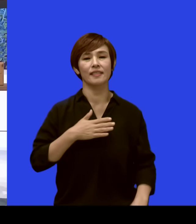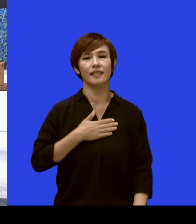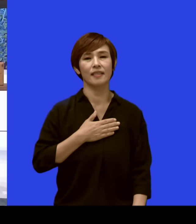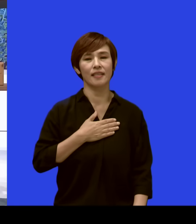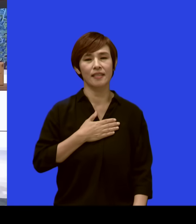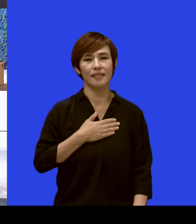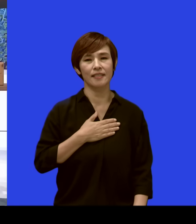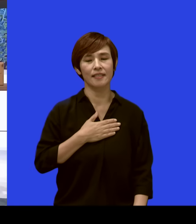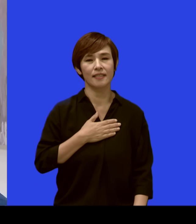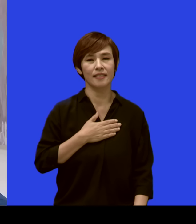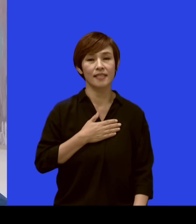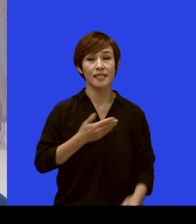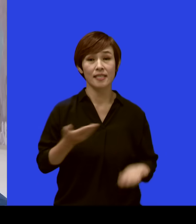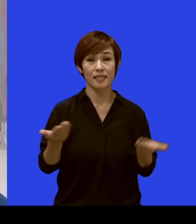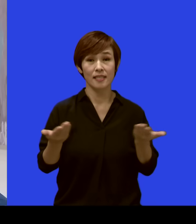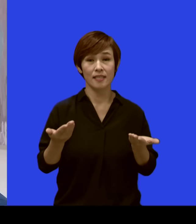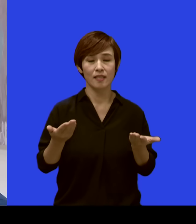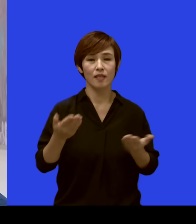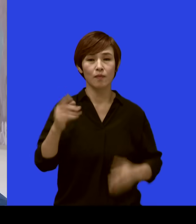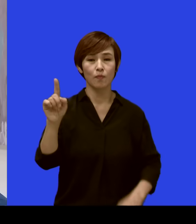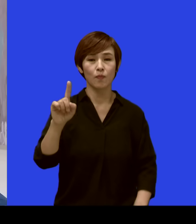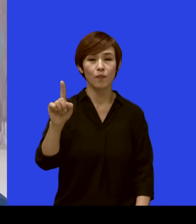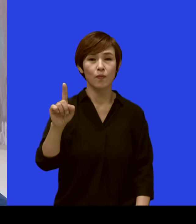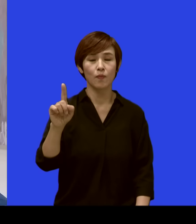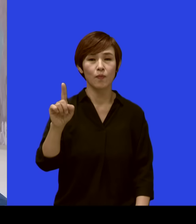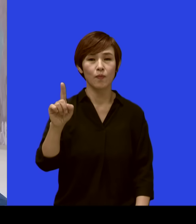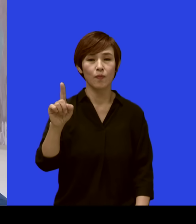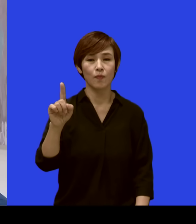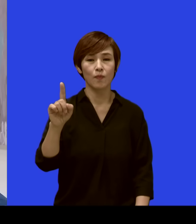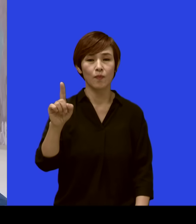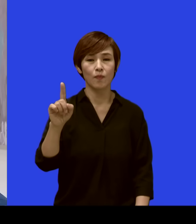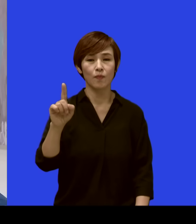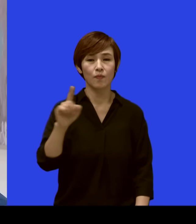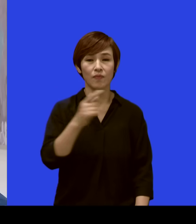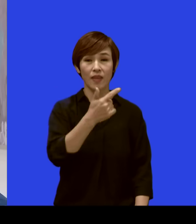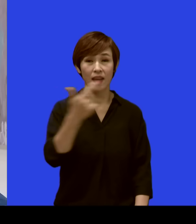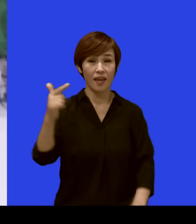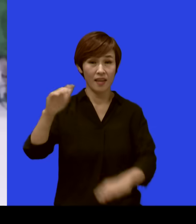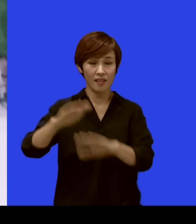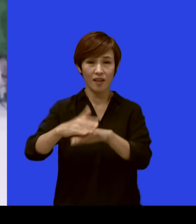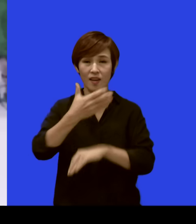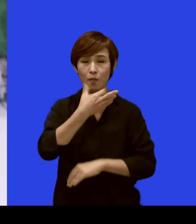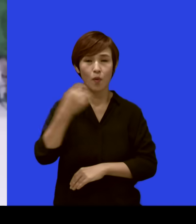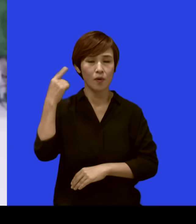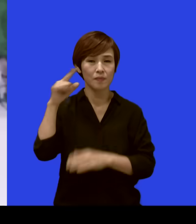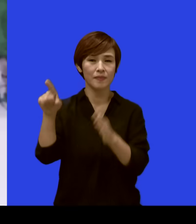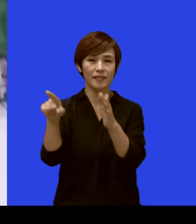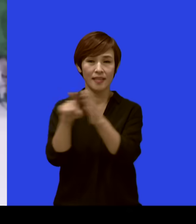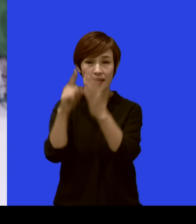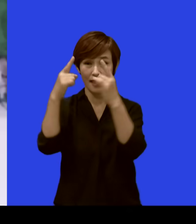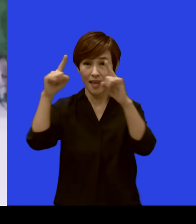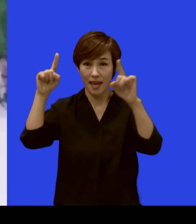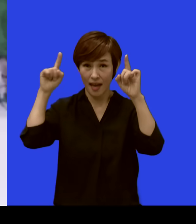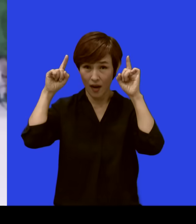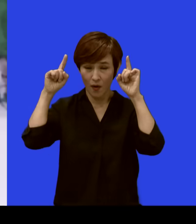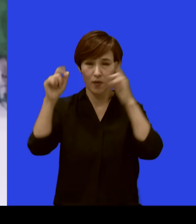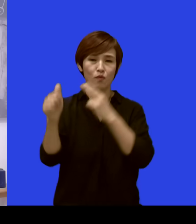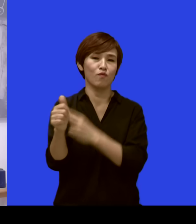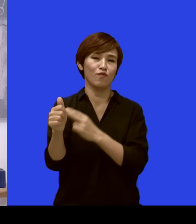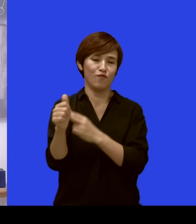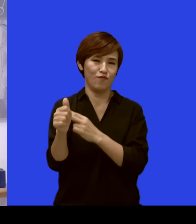이제 사역하고 있는 제가 이제 그 당시 대전의 복음신학대학원대학교, 지금 건신대학원대학교에